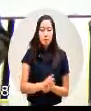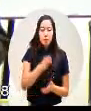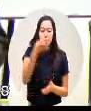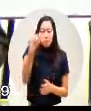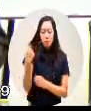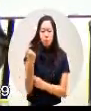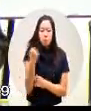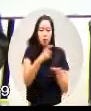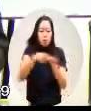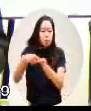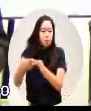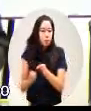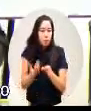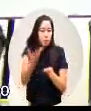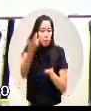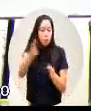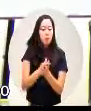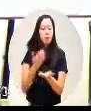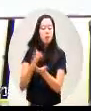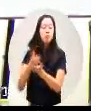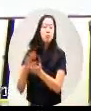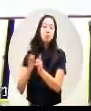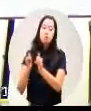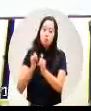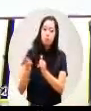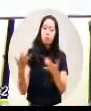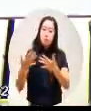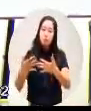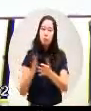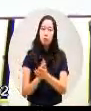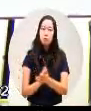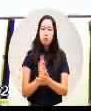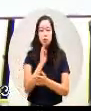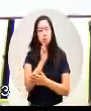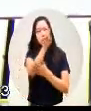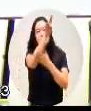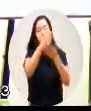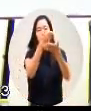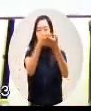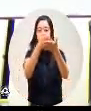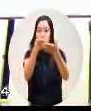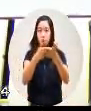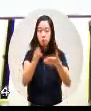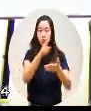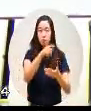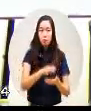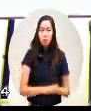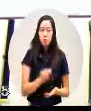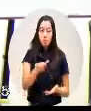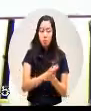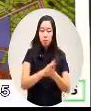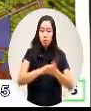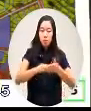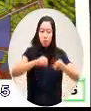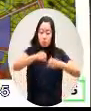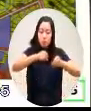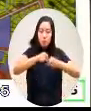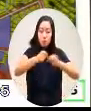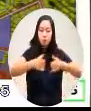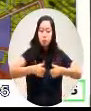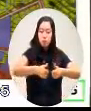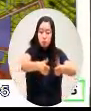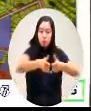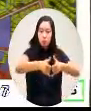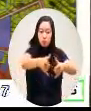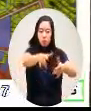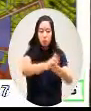相信讲会当解决着百姓的问题，尤其着这张图啦吼，简单讲，像这就是计划道路里面有一些